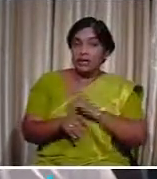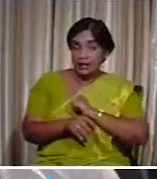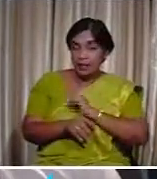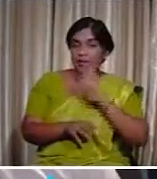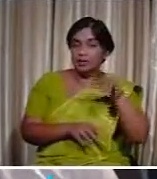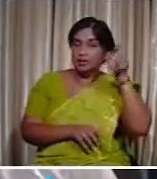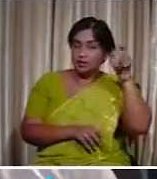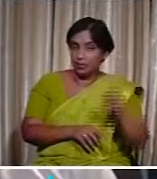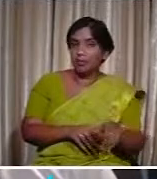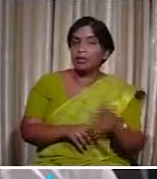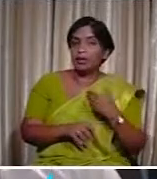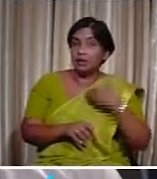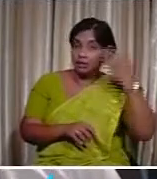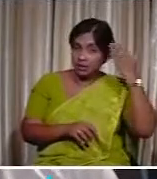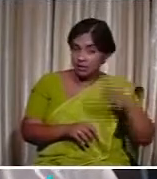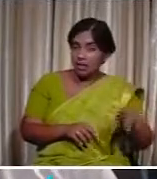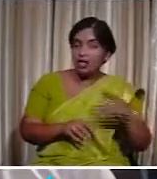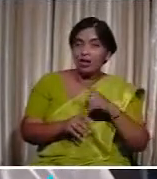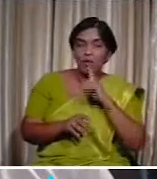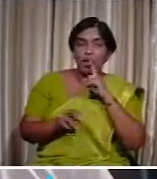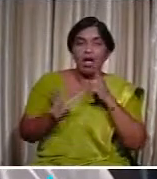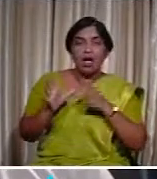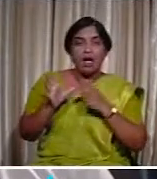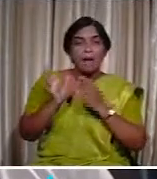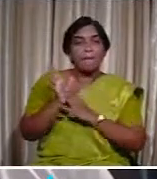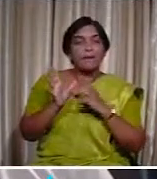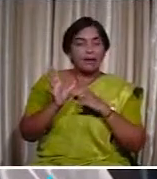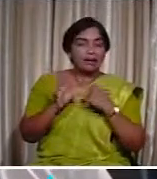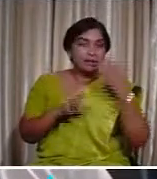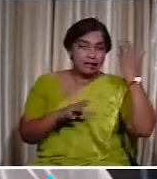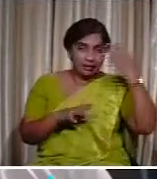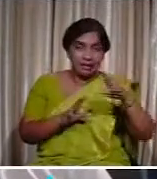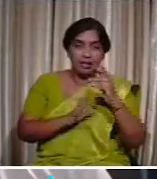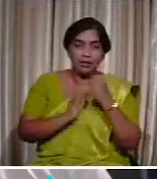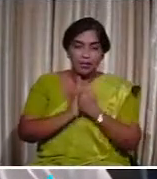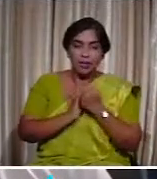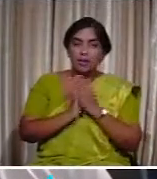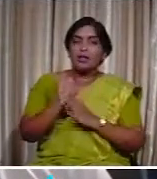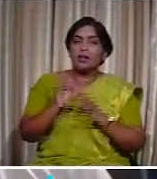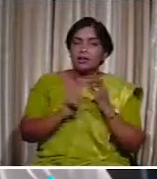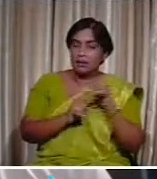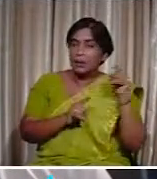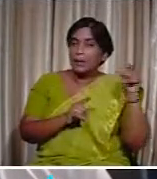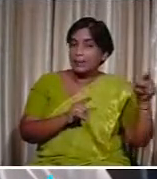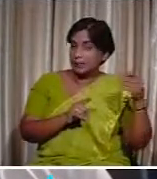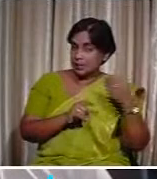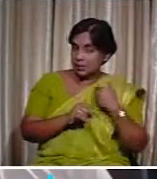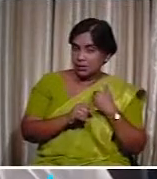केनेक् अपे मियगिय सहोदर अमरकीर्ति अतुकोरल गरु मंत्रितुमा एतुमा मट